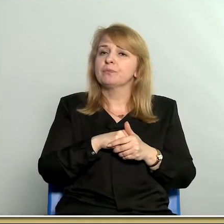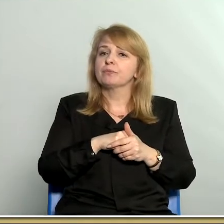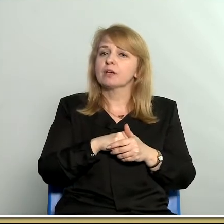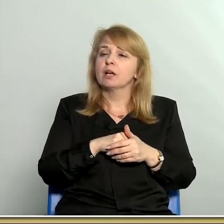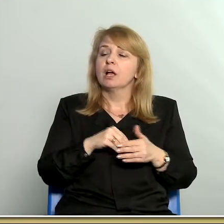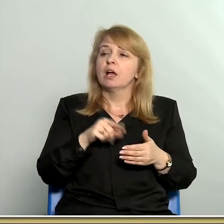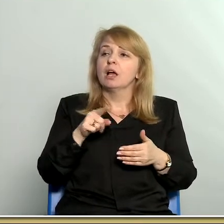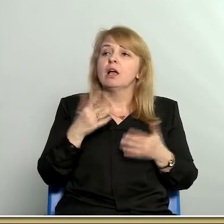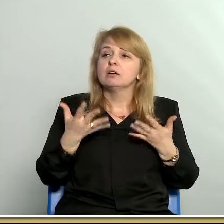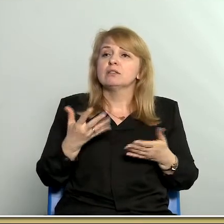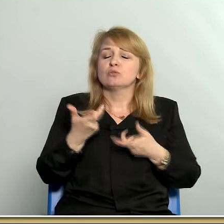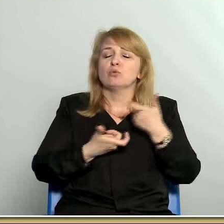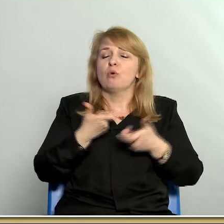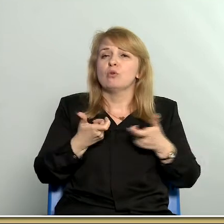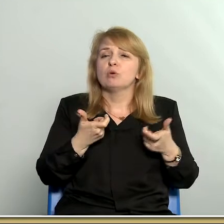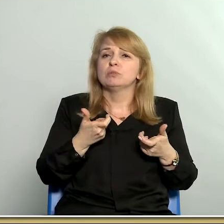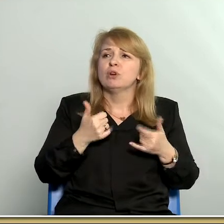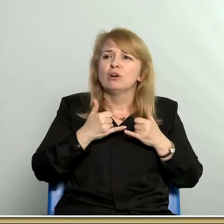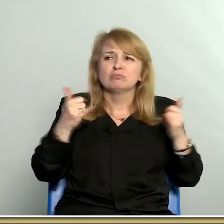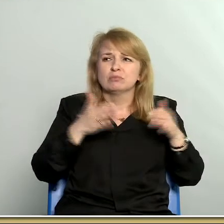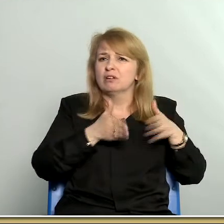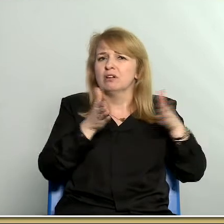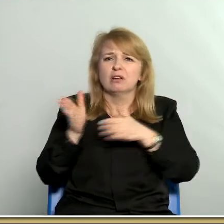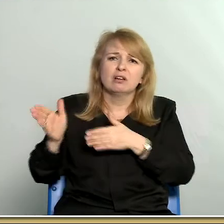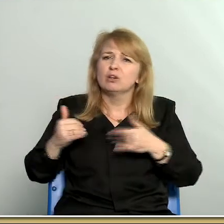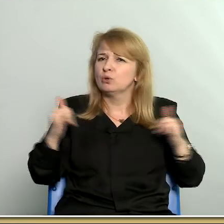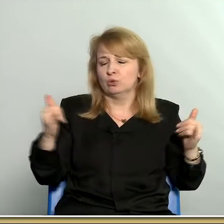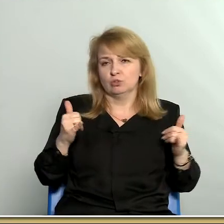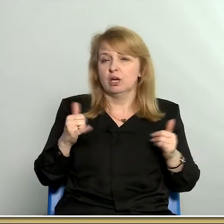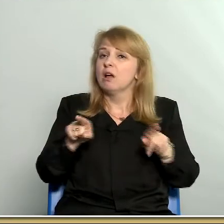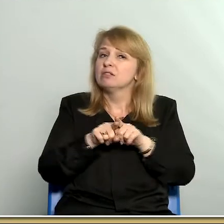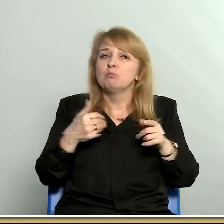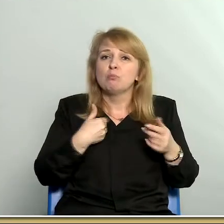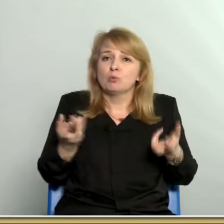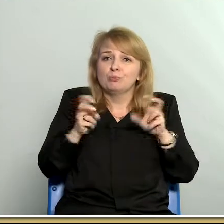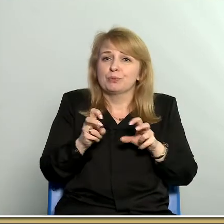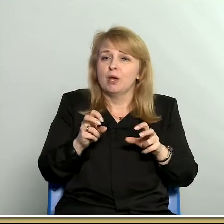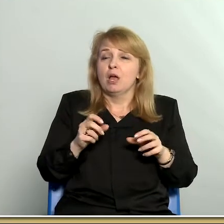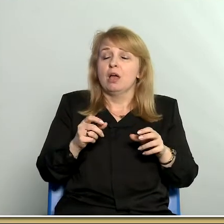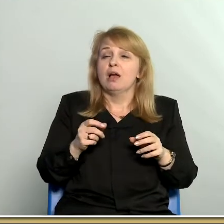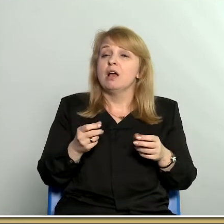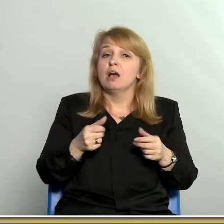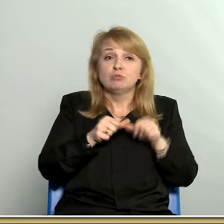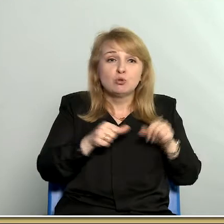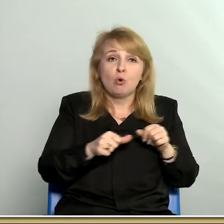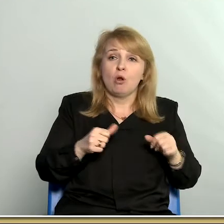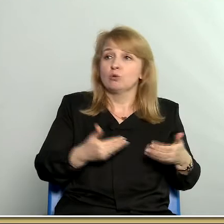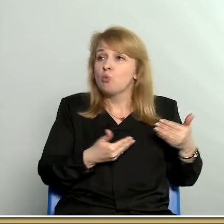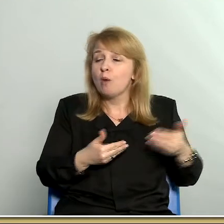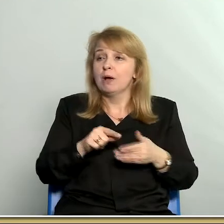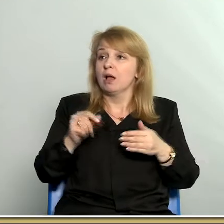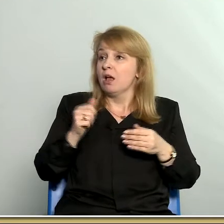dedykowany w każdej osi. No z małymi wyjątkami. Nawet tam, gdzie mówimy o powstawaniu żłobków czy przedszkoli, zawsze na końcu